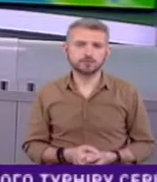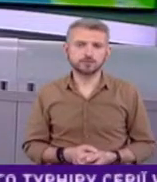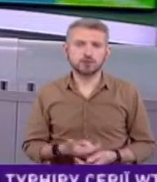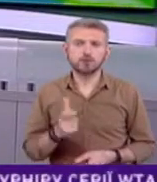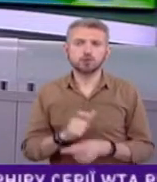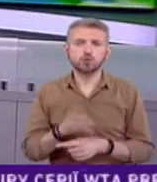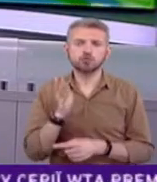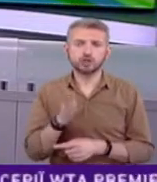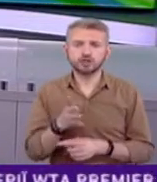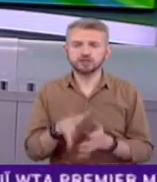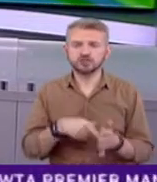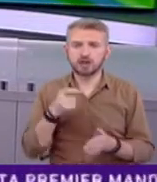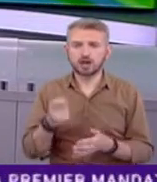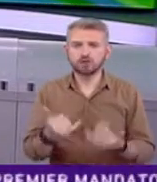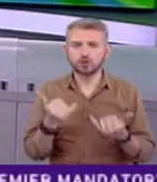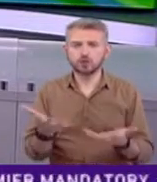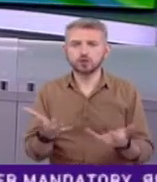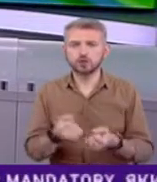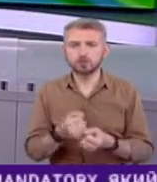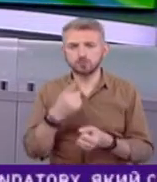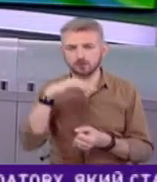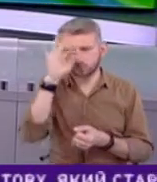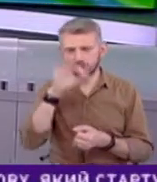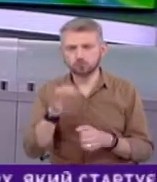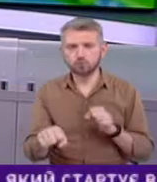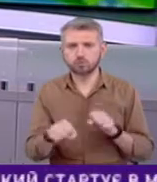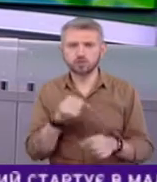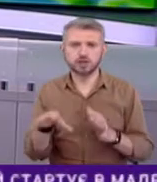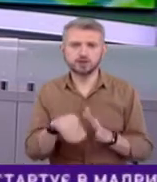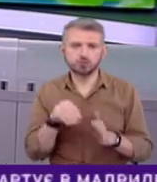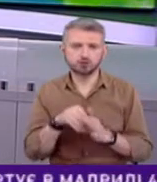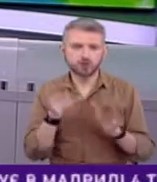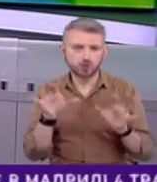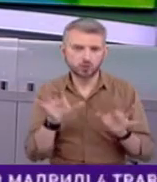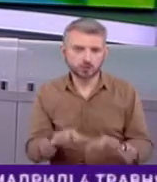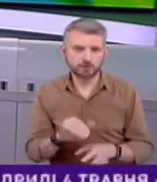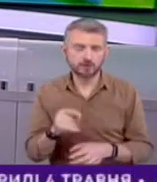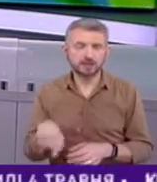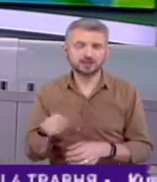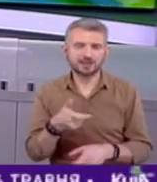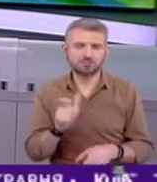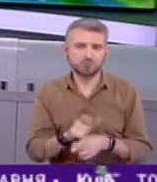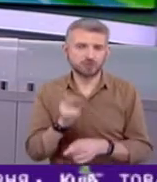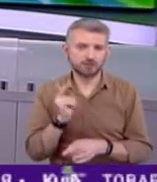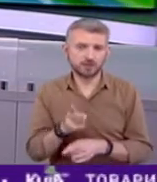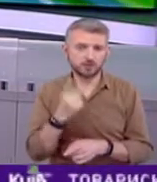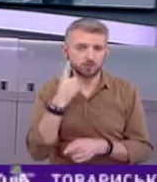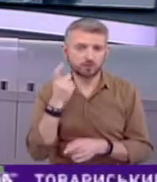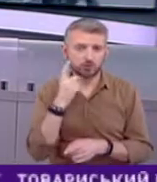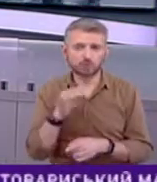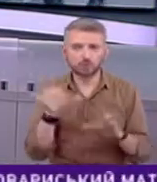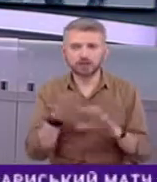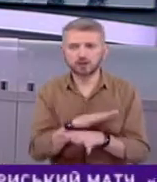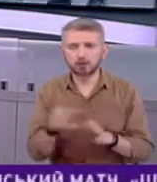Понад 4 тисячі заяв на сьогодні отримали правоохоронці про порушення виборчого законодавства. Із них понад 2 тисячі повідомлень про